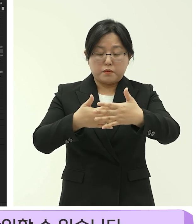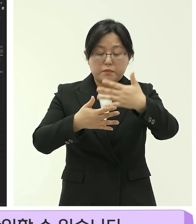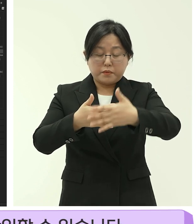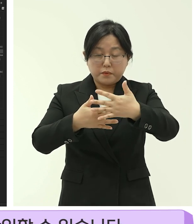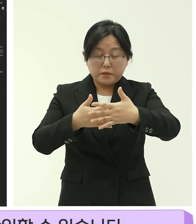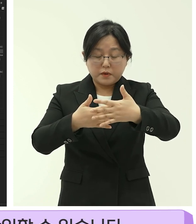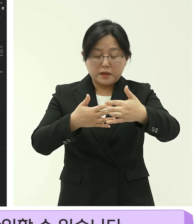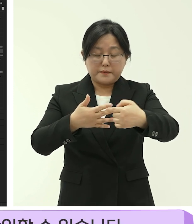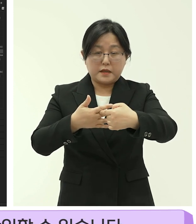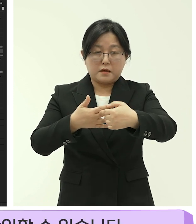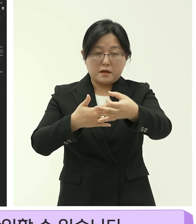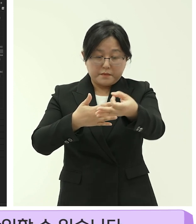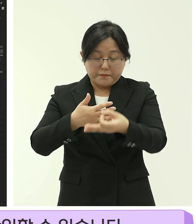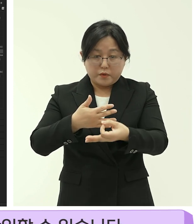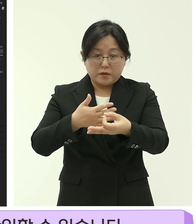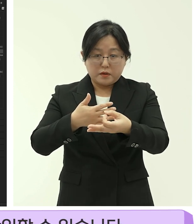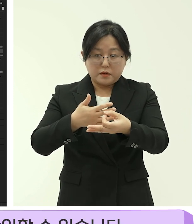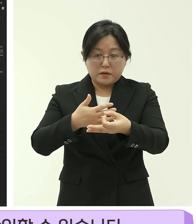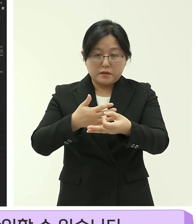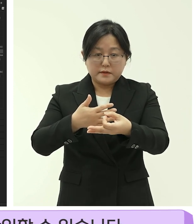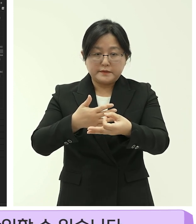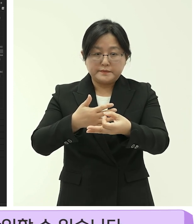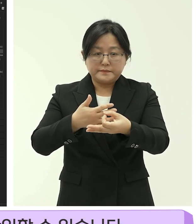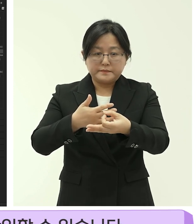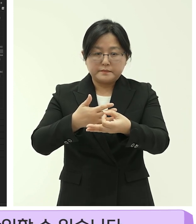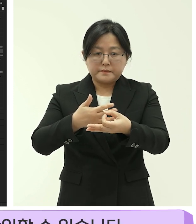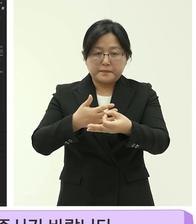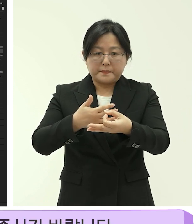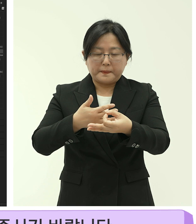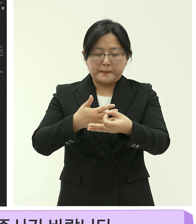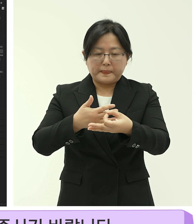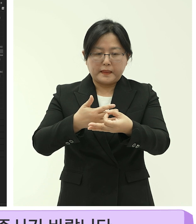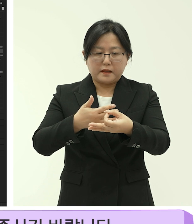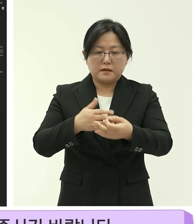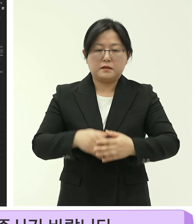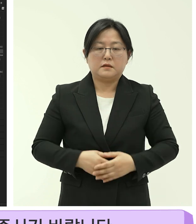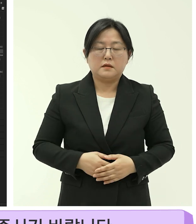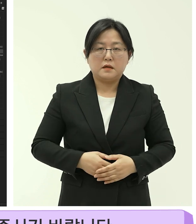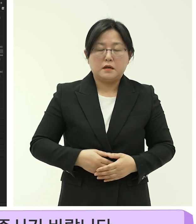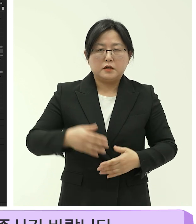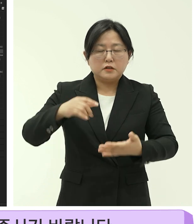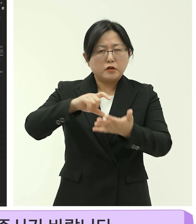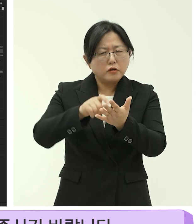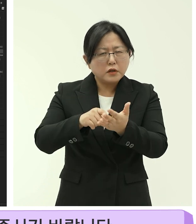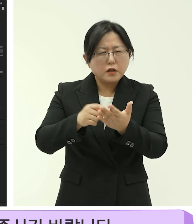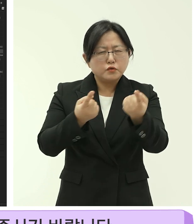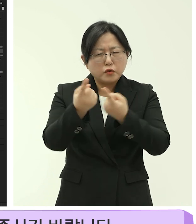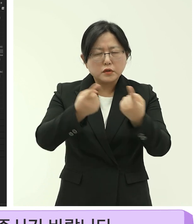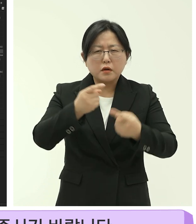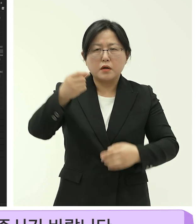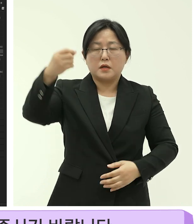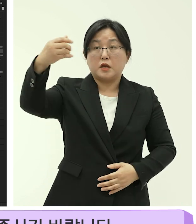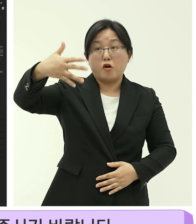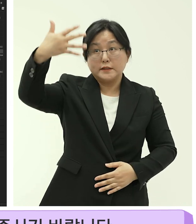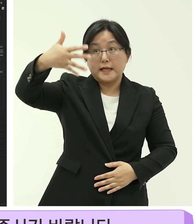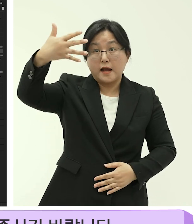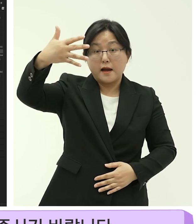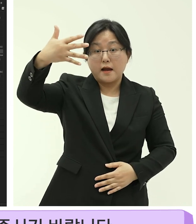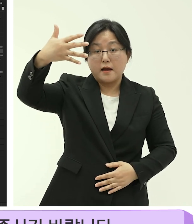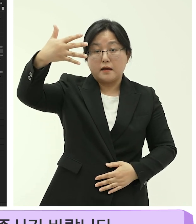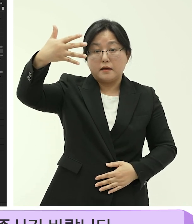안 보였던 1번 트랙의 영상이 보이는 걸 확인할 수 있습니다. 이제 얼마나 적당하게 조절할 수